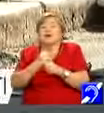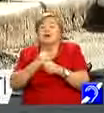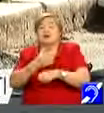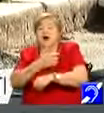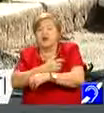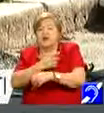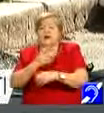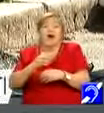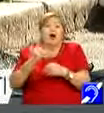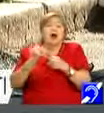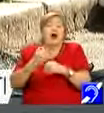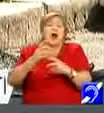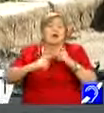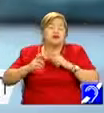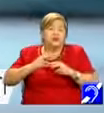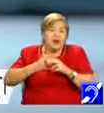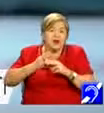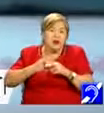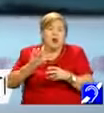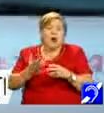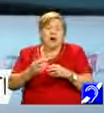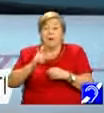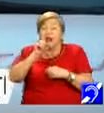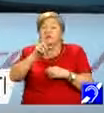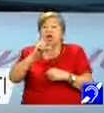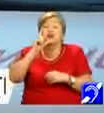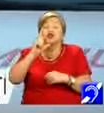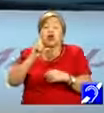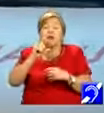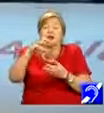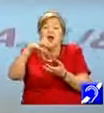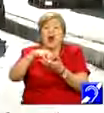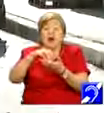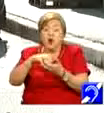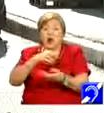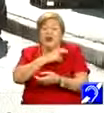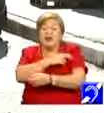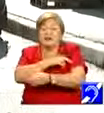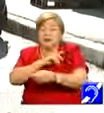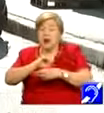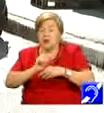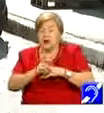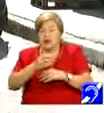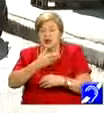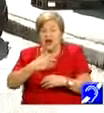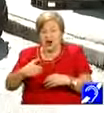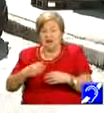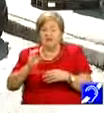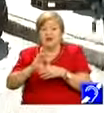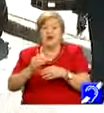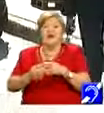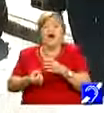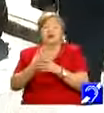restricționarea internărilor. Acesta este cel de-al 7-lea focar de COVID înregistrat la Spitalul de Urgență din Galați de la debutul valului 4.